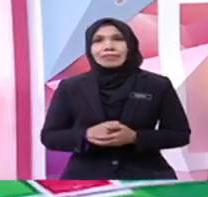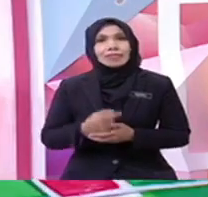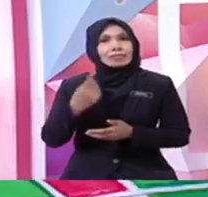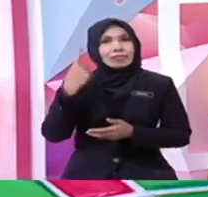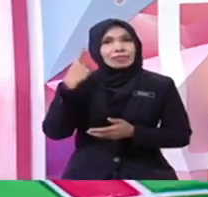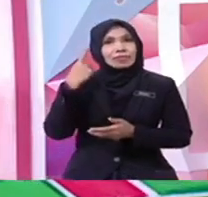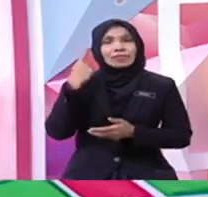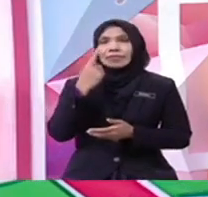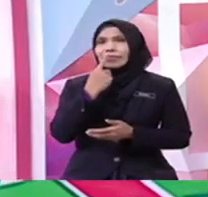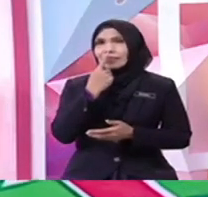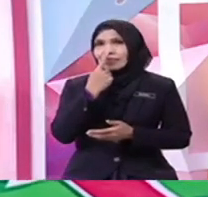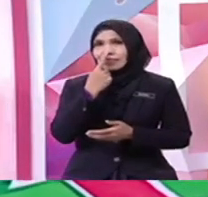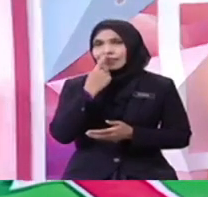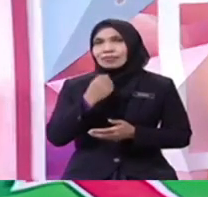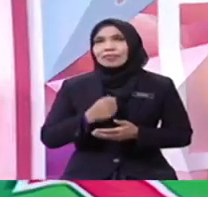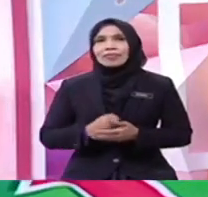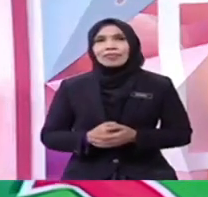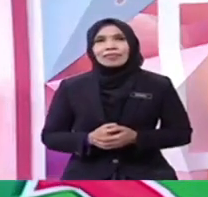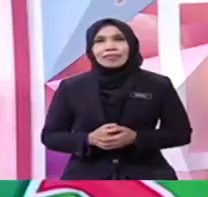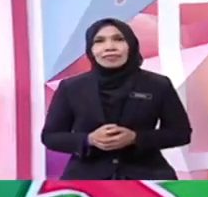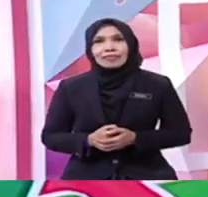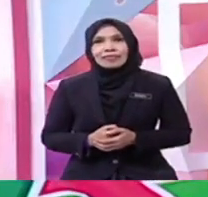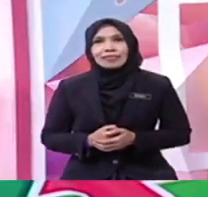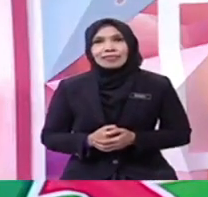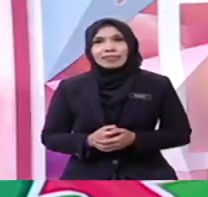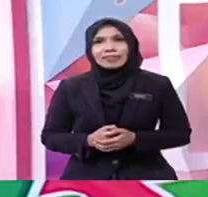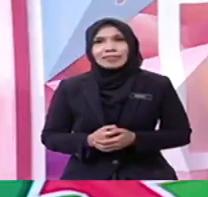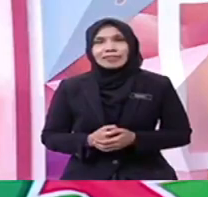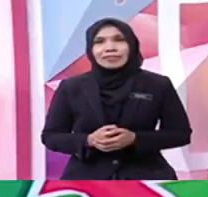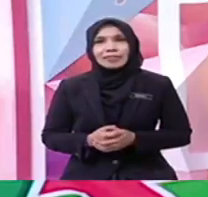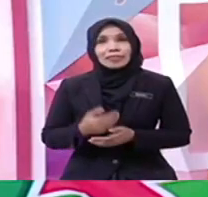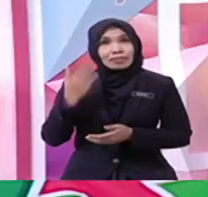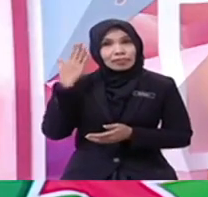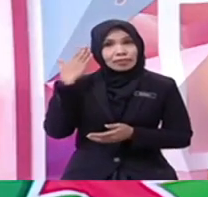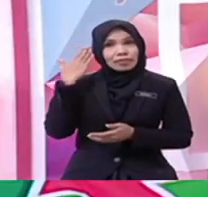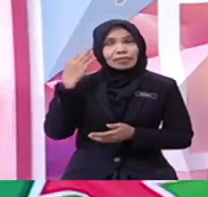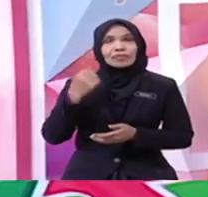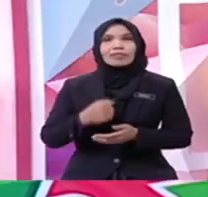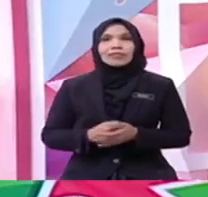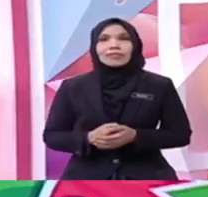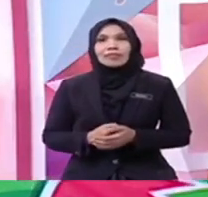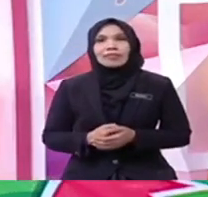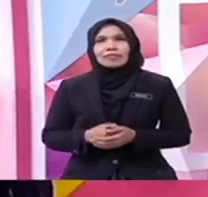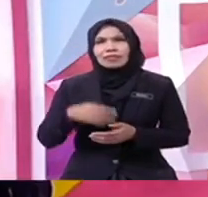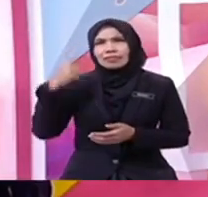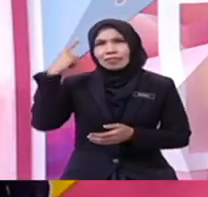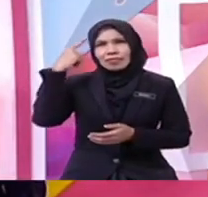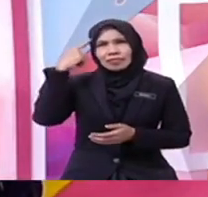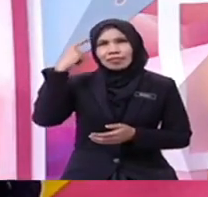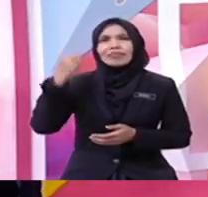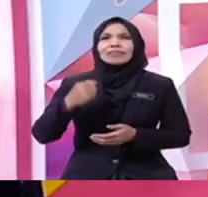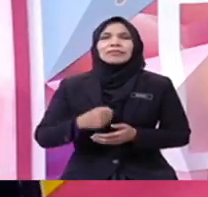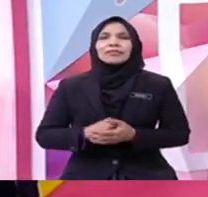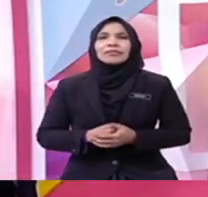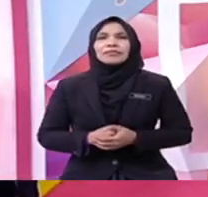khas Yunus disini ialah hidung Oke cego sekali belakang lagi saat your Hei kepala